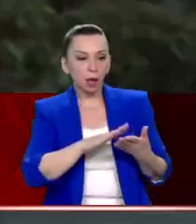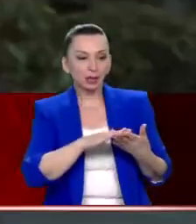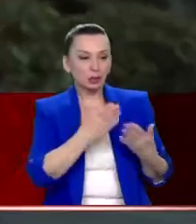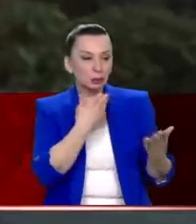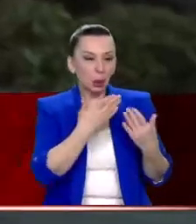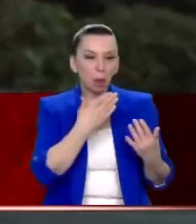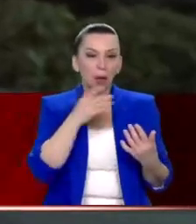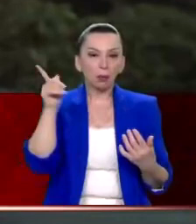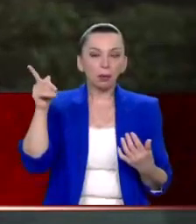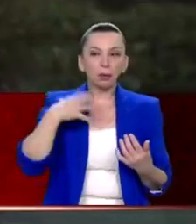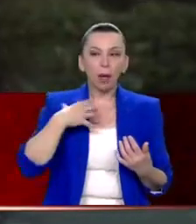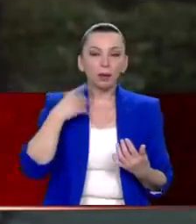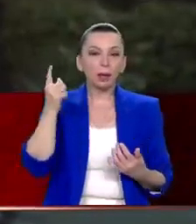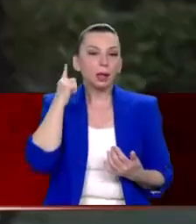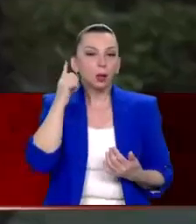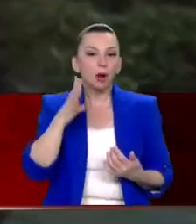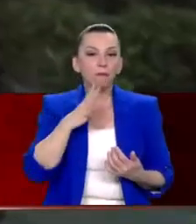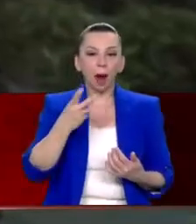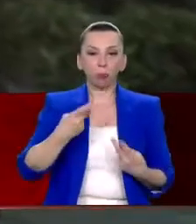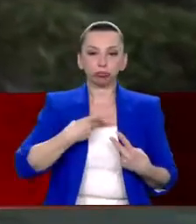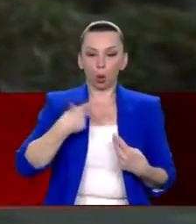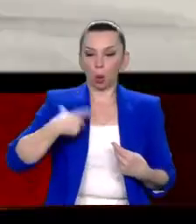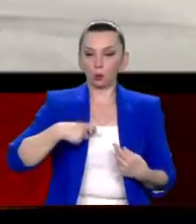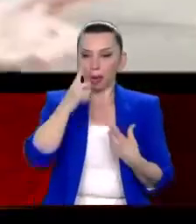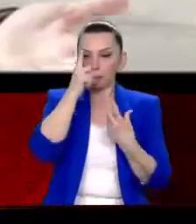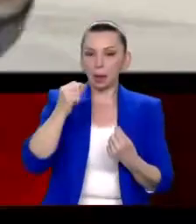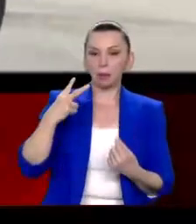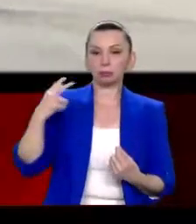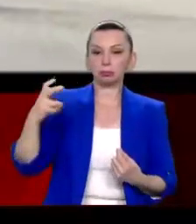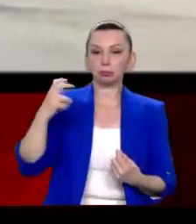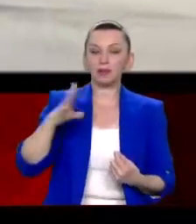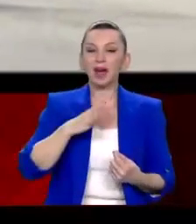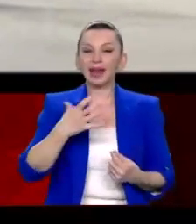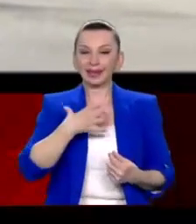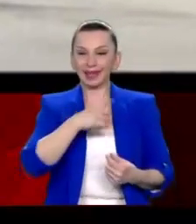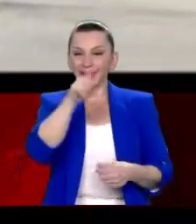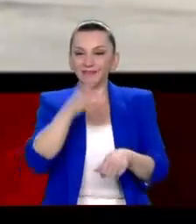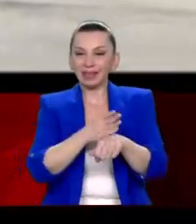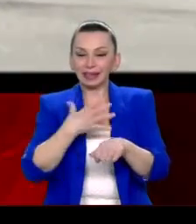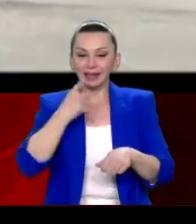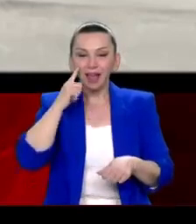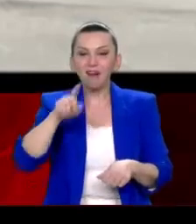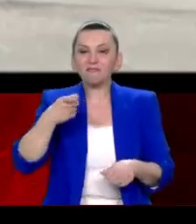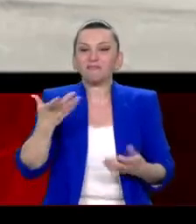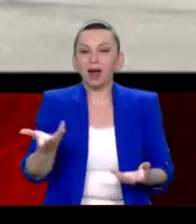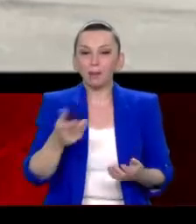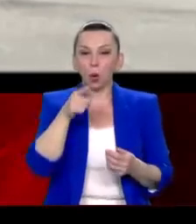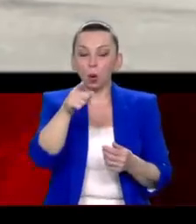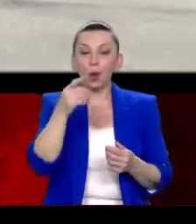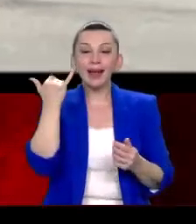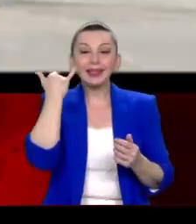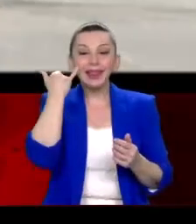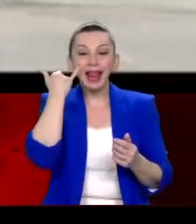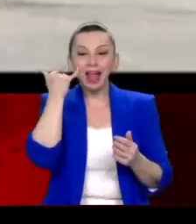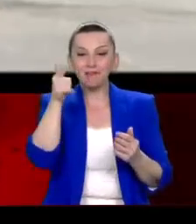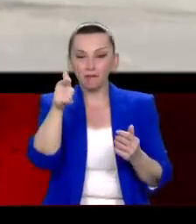Zaten kişisel bilgilerimiz toplanıyor. Her şeyini biliyormuş gibi davranıyor bence. Kullanıcıların fark edemediği en önemli ayrıntı ise o uygulamalar